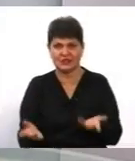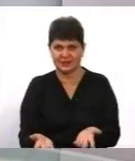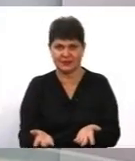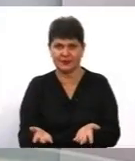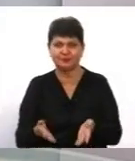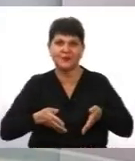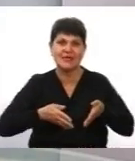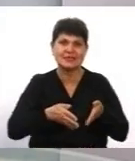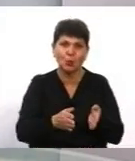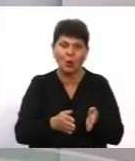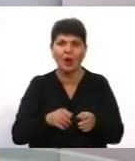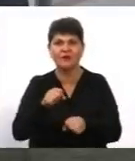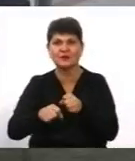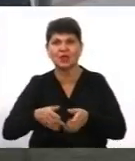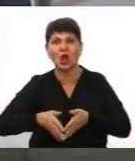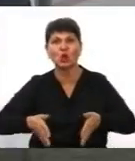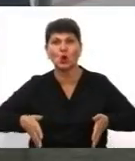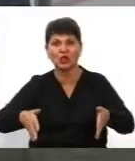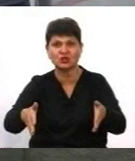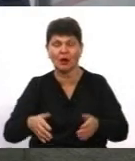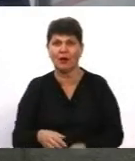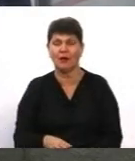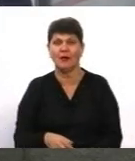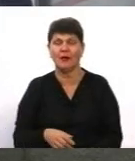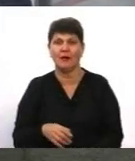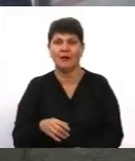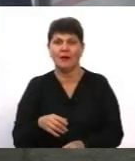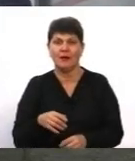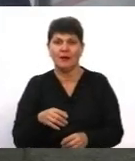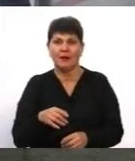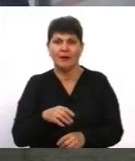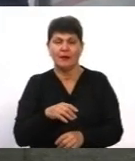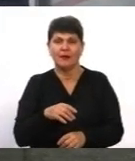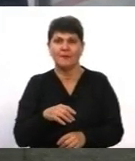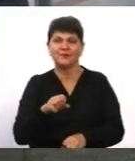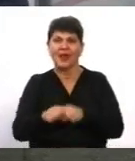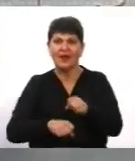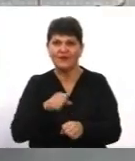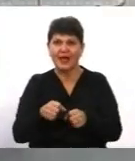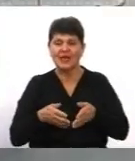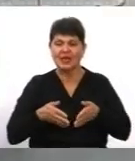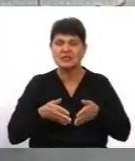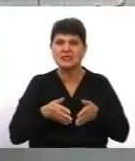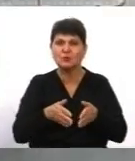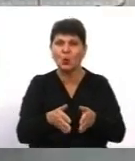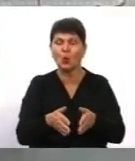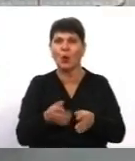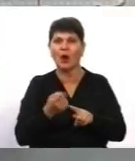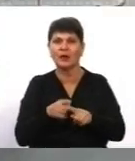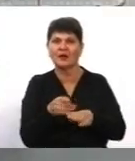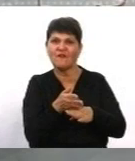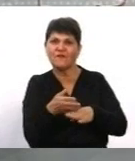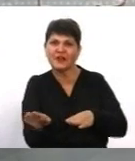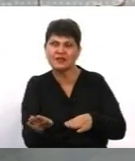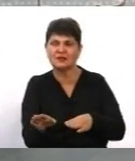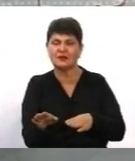взагалі, три види велоінфраструктури існують. Це велосмуги за рахунок проїжджої частини, це виділені велосипедні